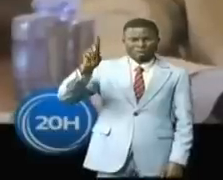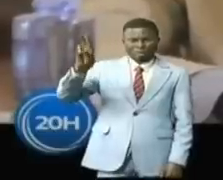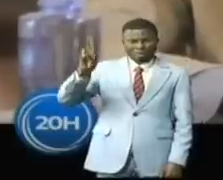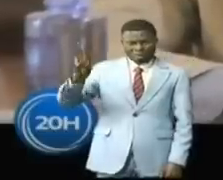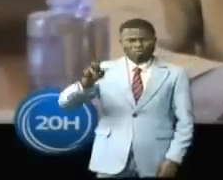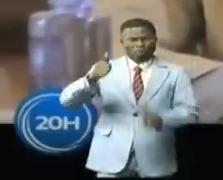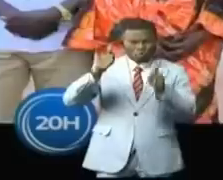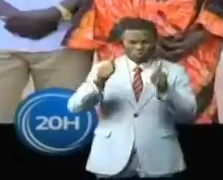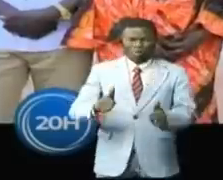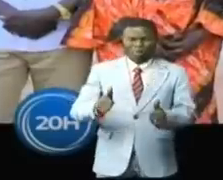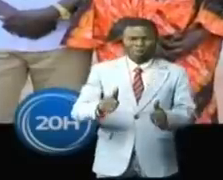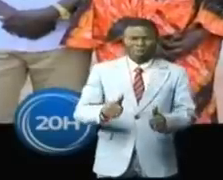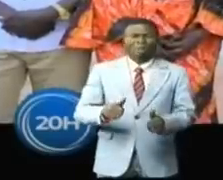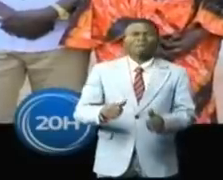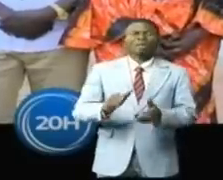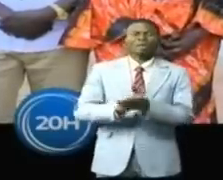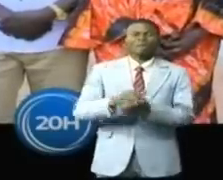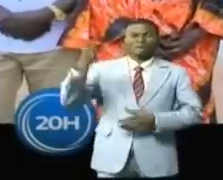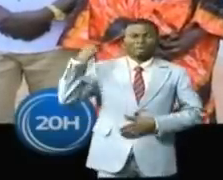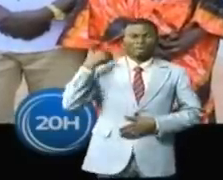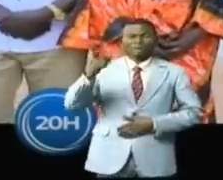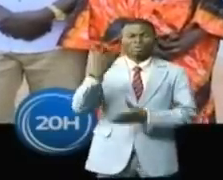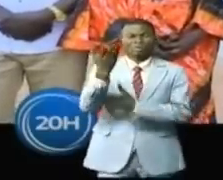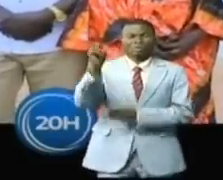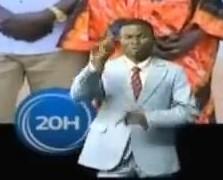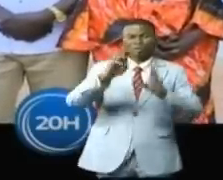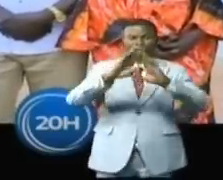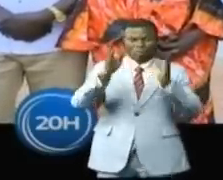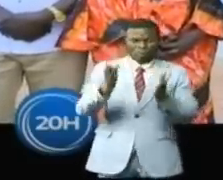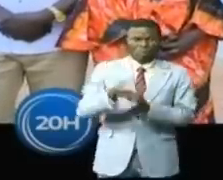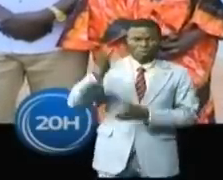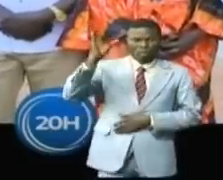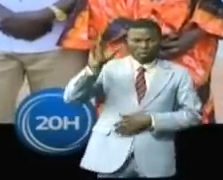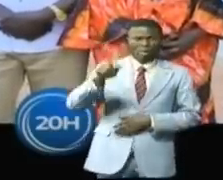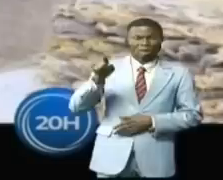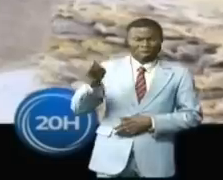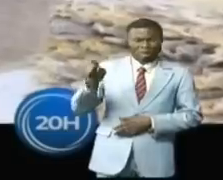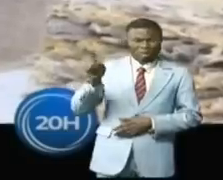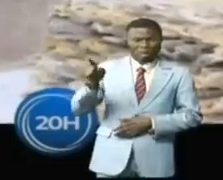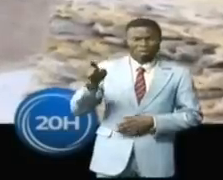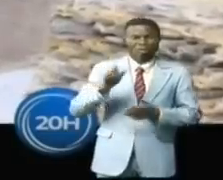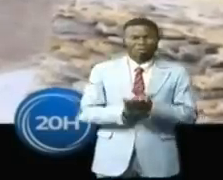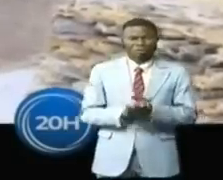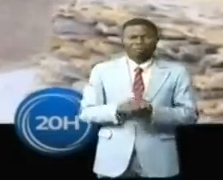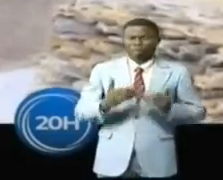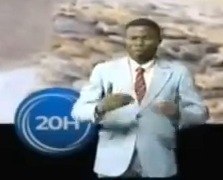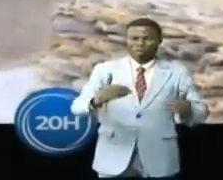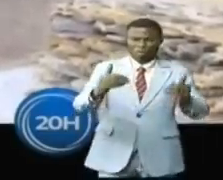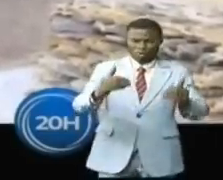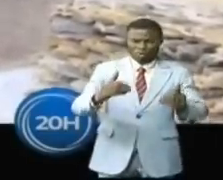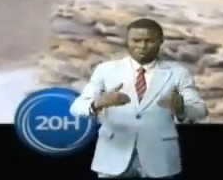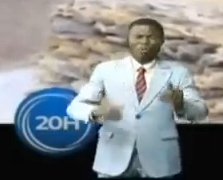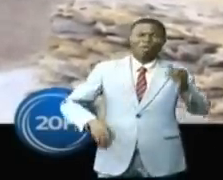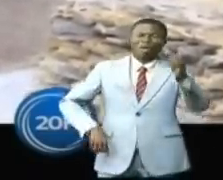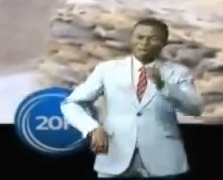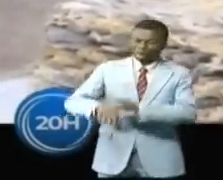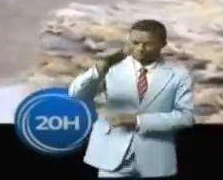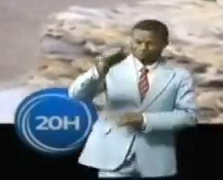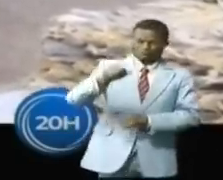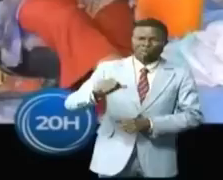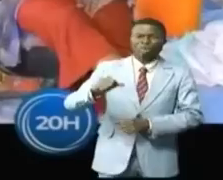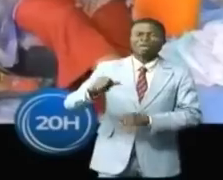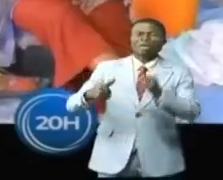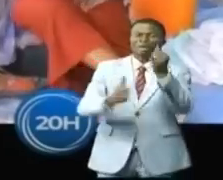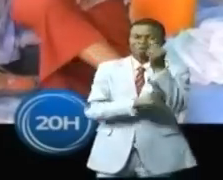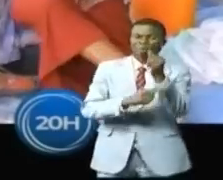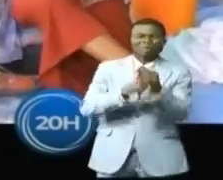la même occasion, ces notables appellent la population de la chefferie de Baïma Baniwagi à continuer de vaquer librement à ses